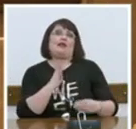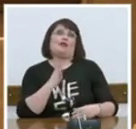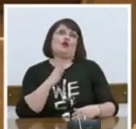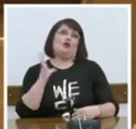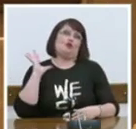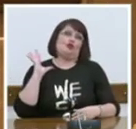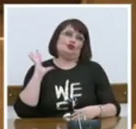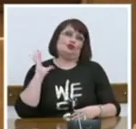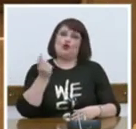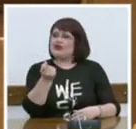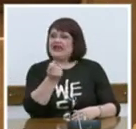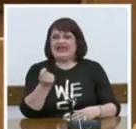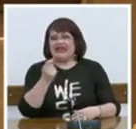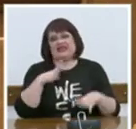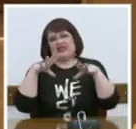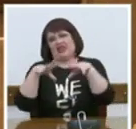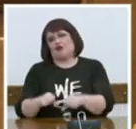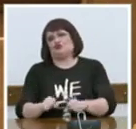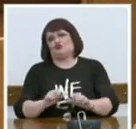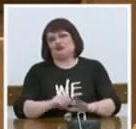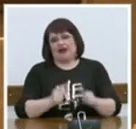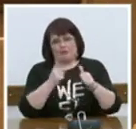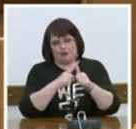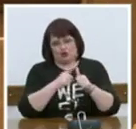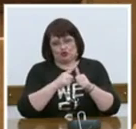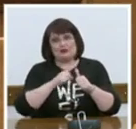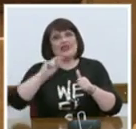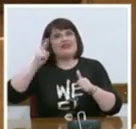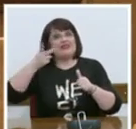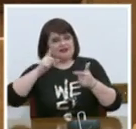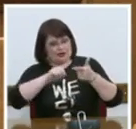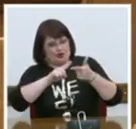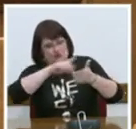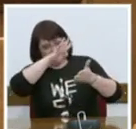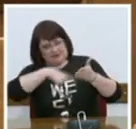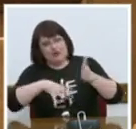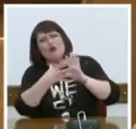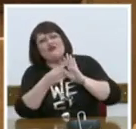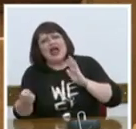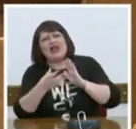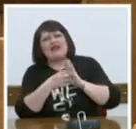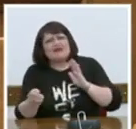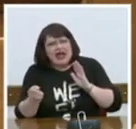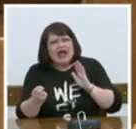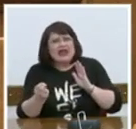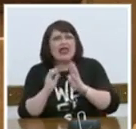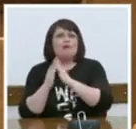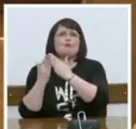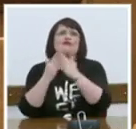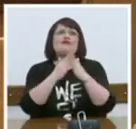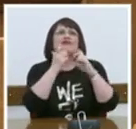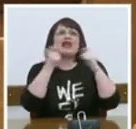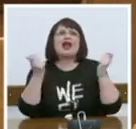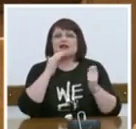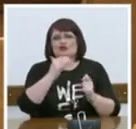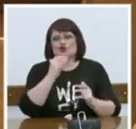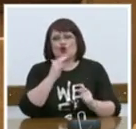των ολίγων. Δεύτερο κείμενο που εκπαραθυρώθηκε από τα σχολικά βιβλία γλώσσας,